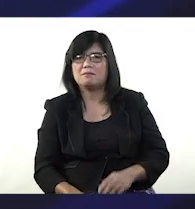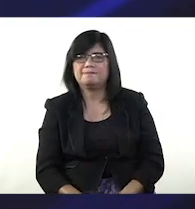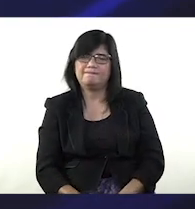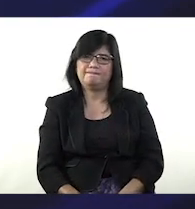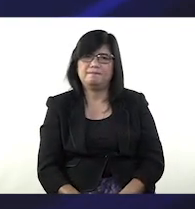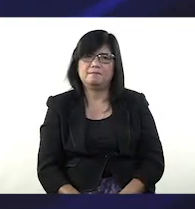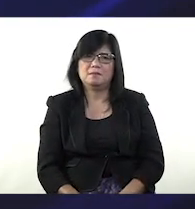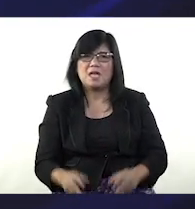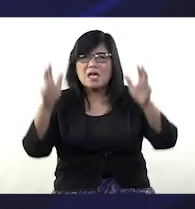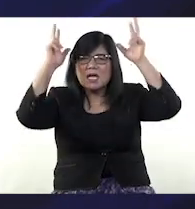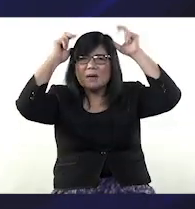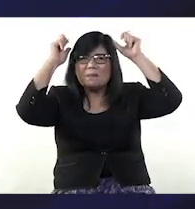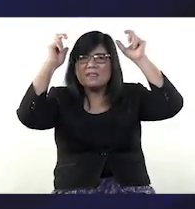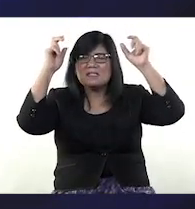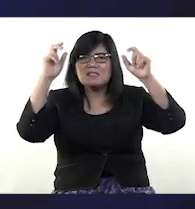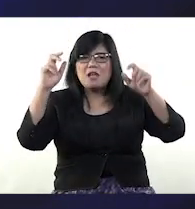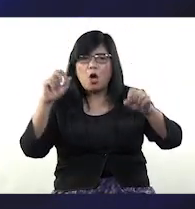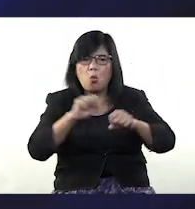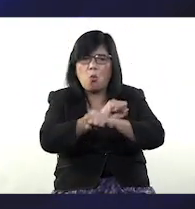Hai iblis sedang kuasai